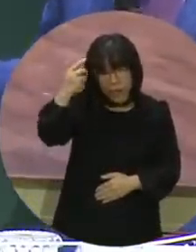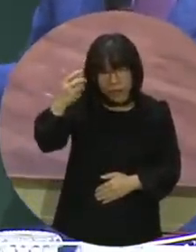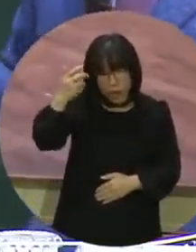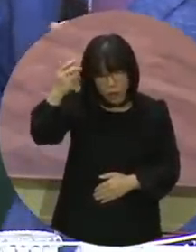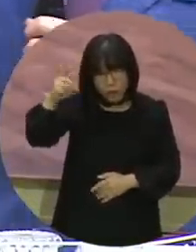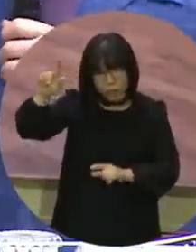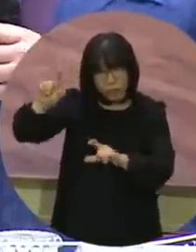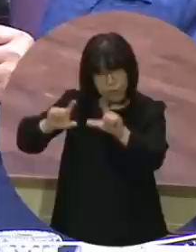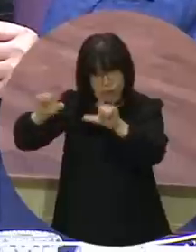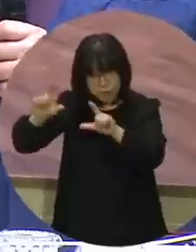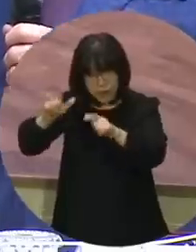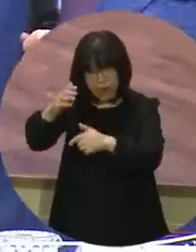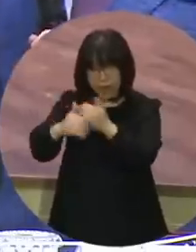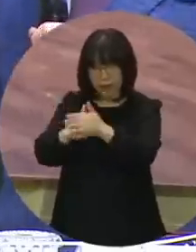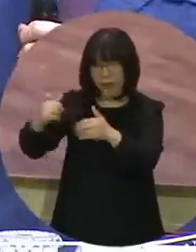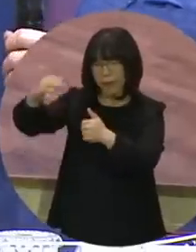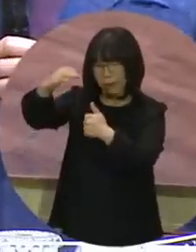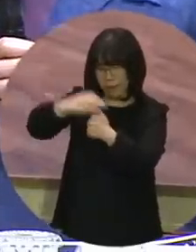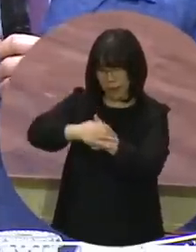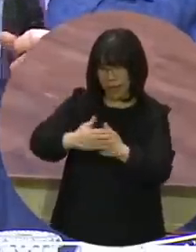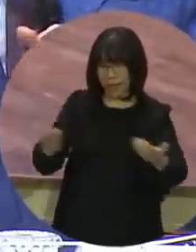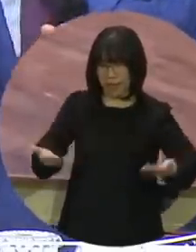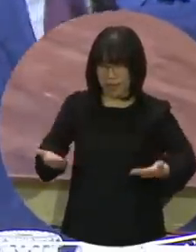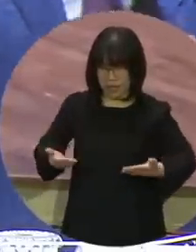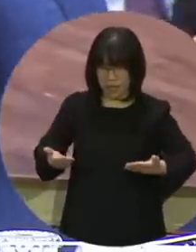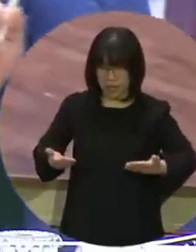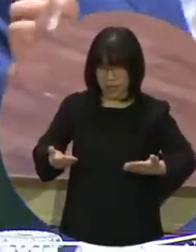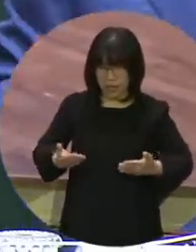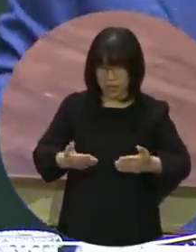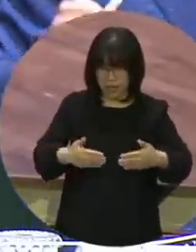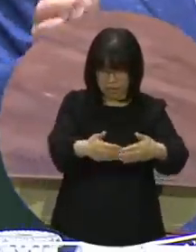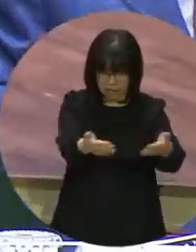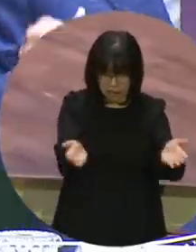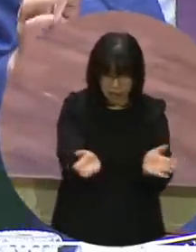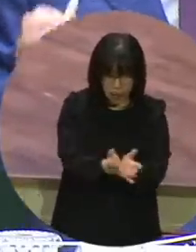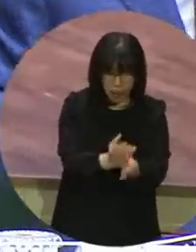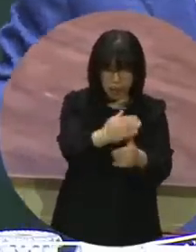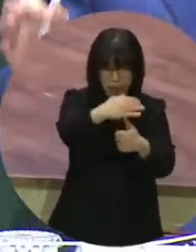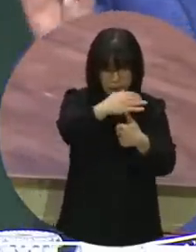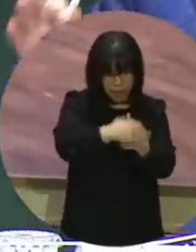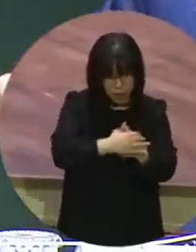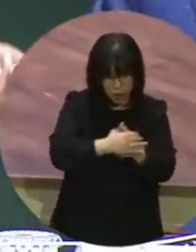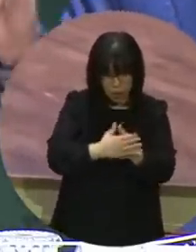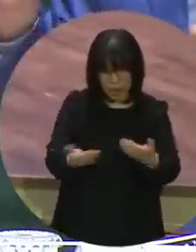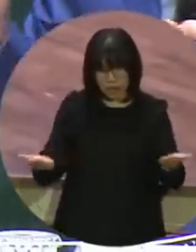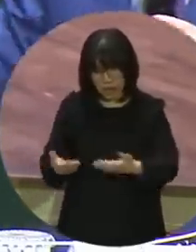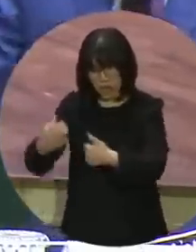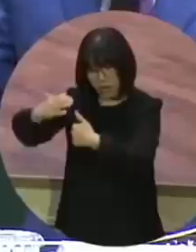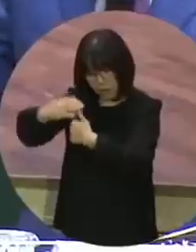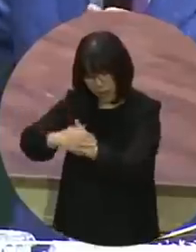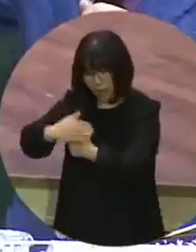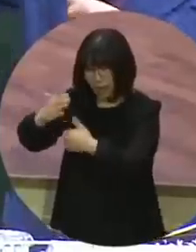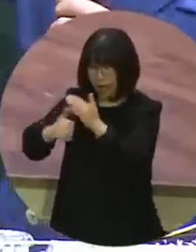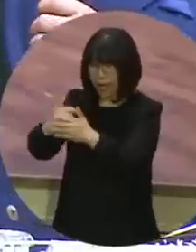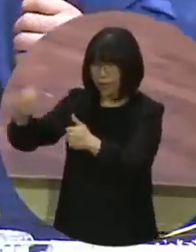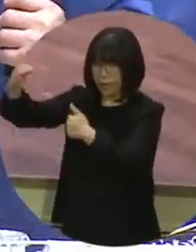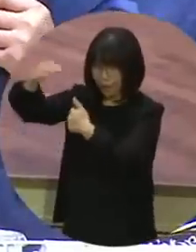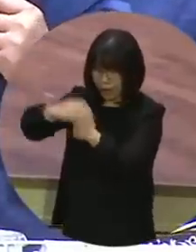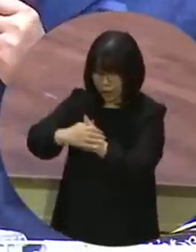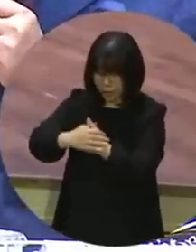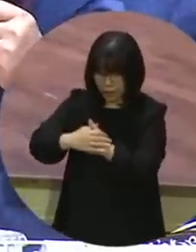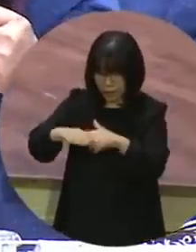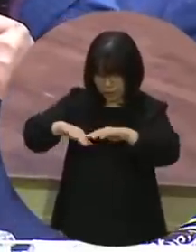앞에서요 맡겨진 구역에 맡겨진 기관에 맡겨진 부서에 하나님 내게 맡겨진 영적 지각변동 일으킬 수 있는 절대